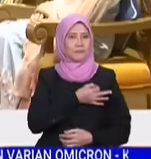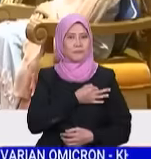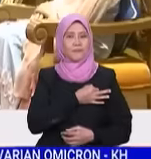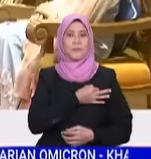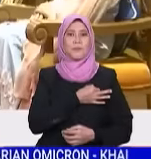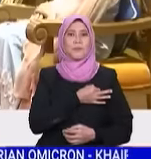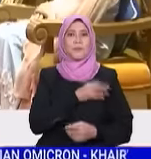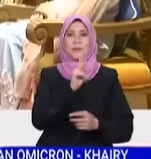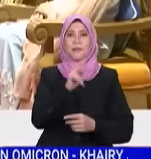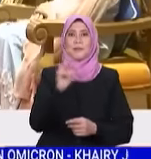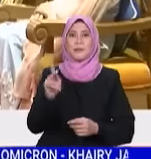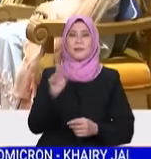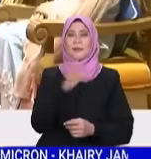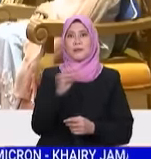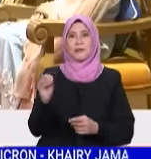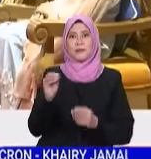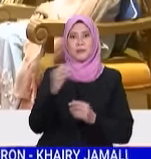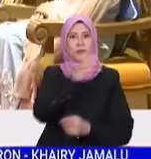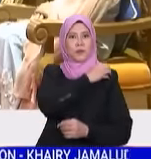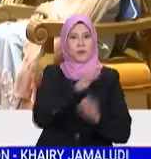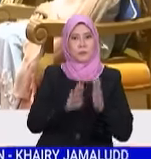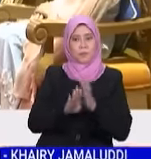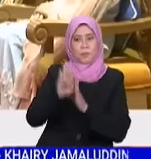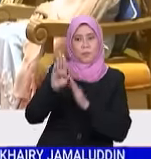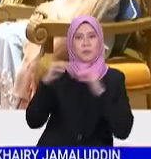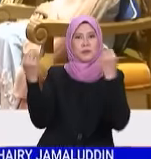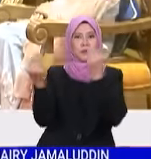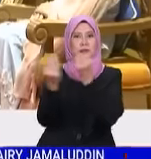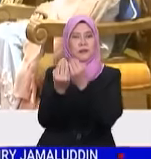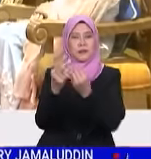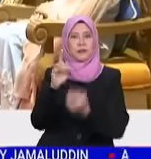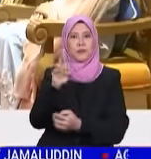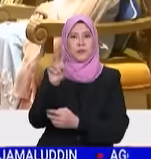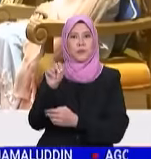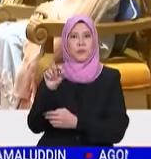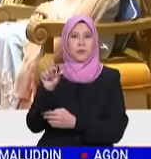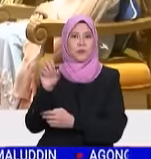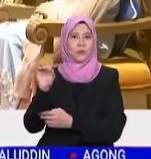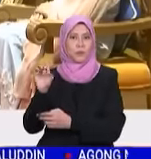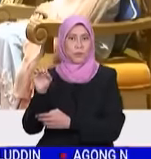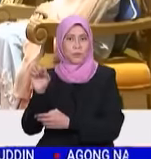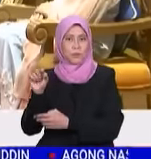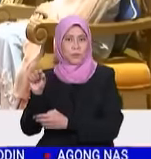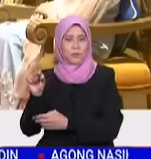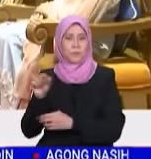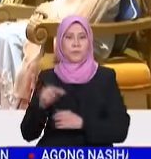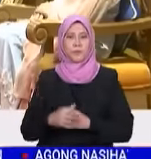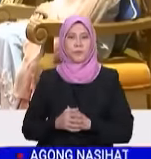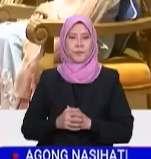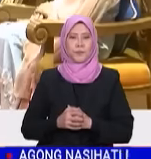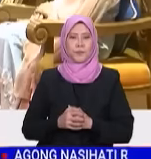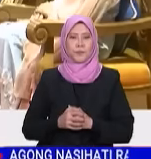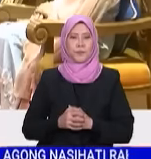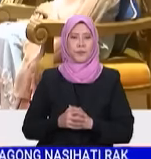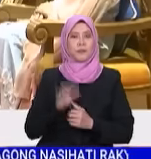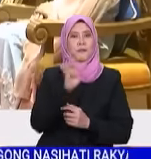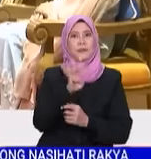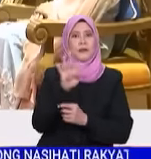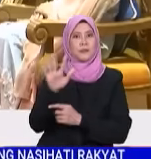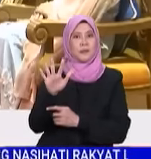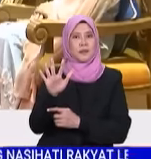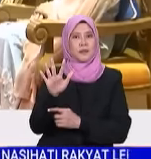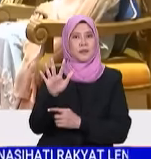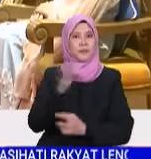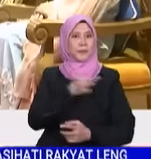Kinabalu antaranya pegawai pembangunan masyarakat Dun gumgum Kamal Mohamad Said turut disampaikan 45